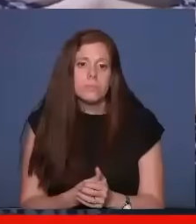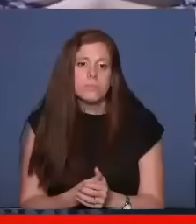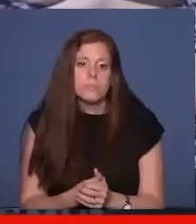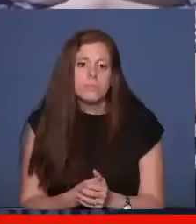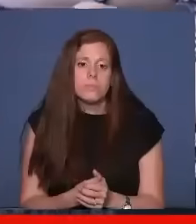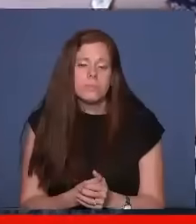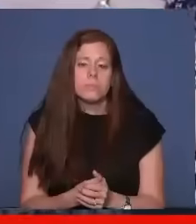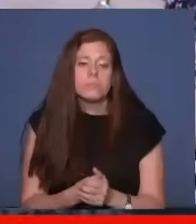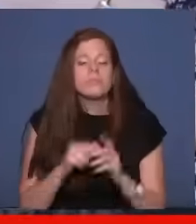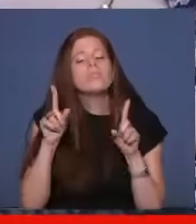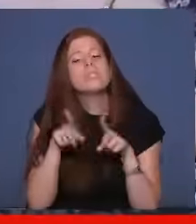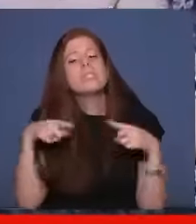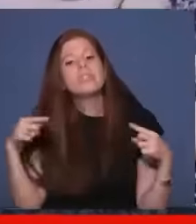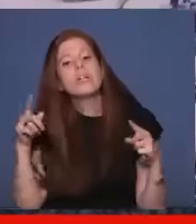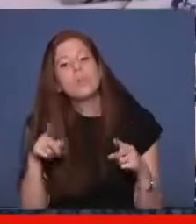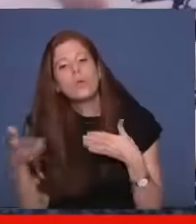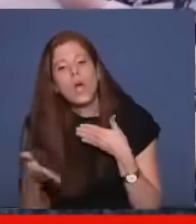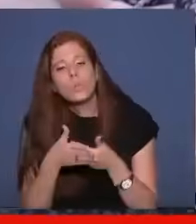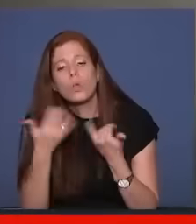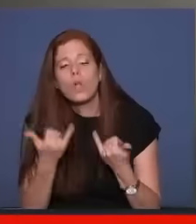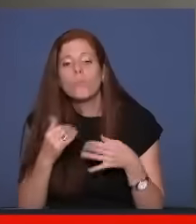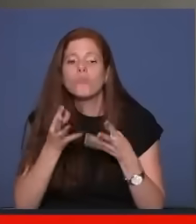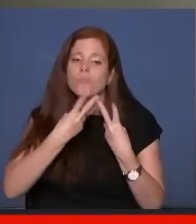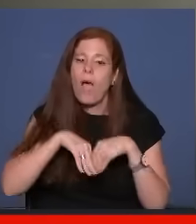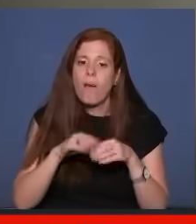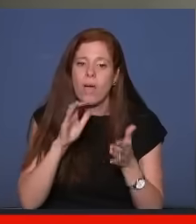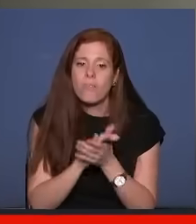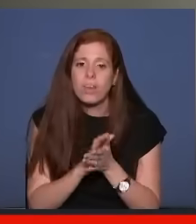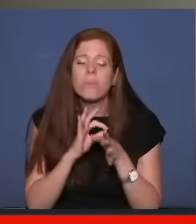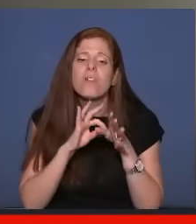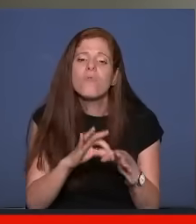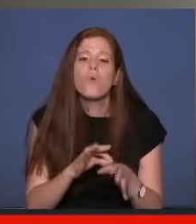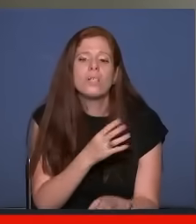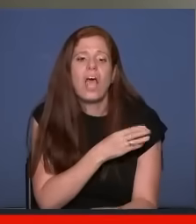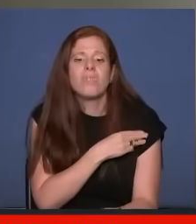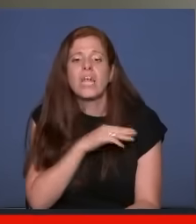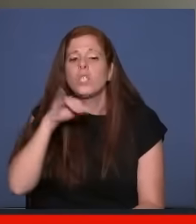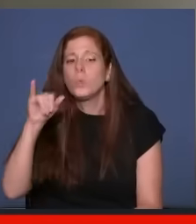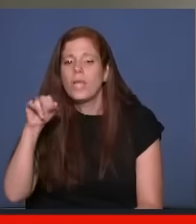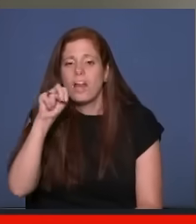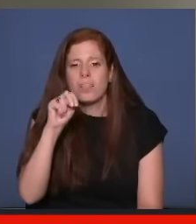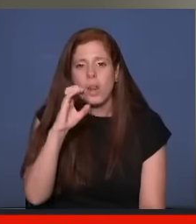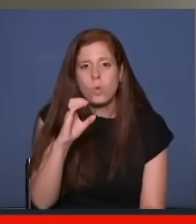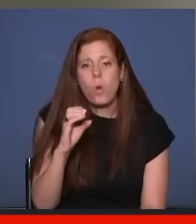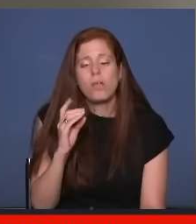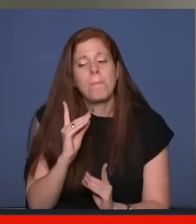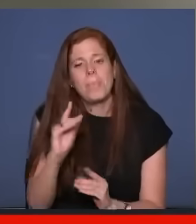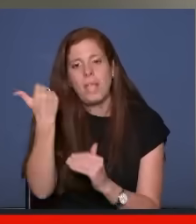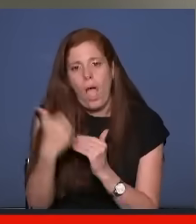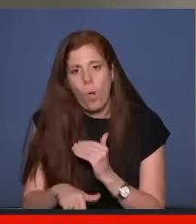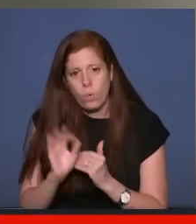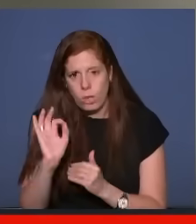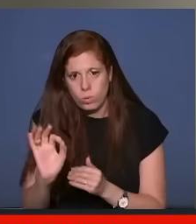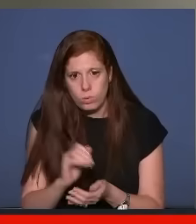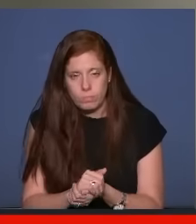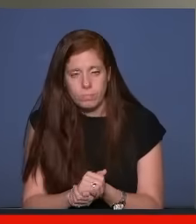לצלילי ניגון חתונות ליוו היום משפחה וחברים את רב סרן יהודה נתן כהן בדרכו האחרונה. יהודיק,